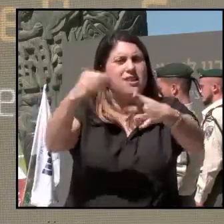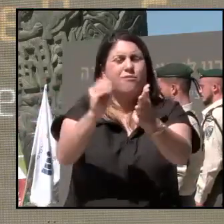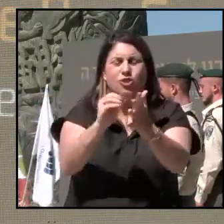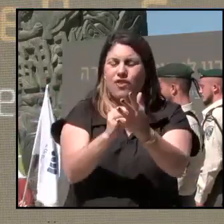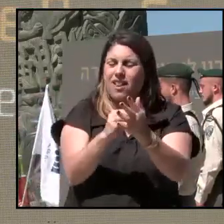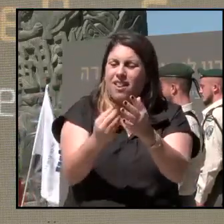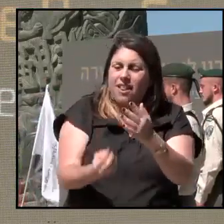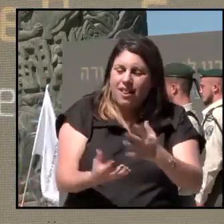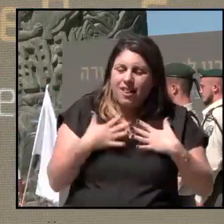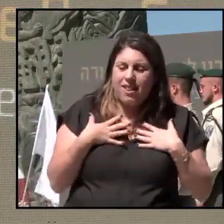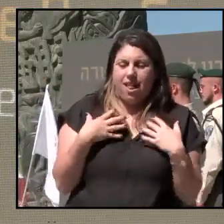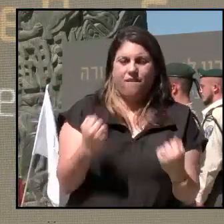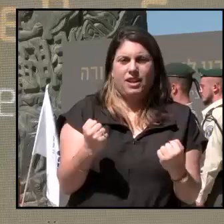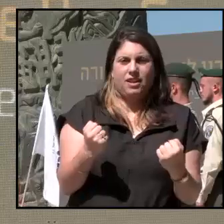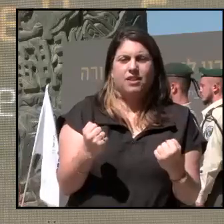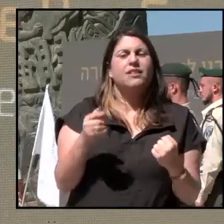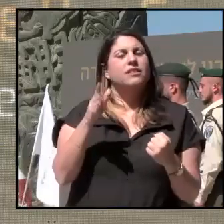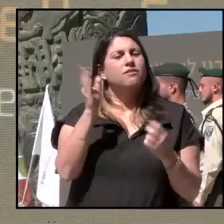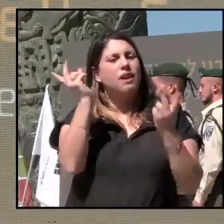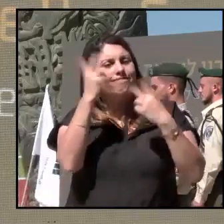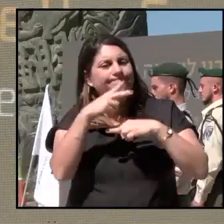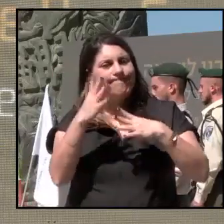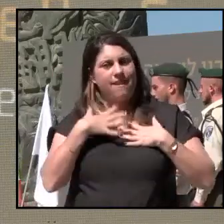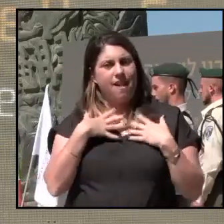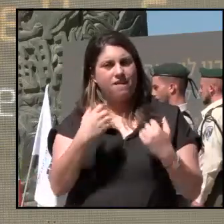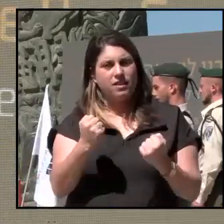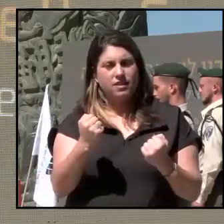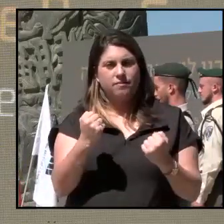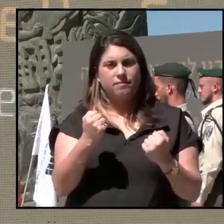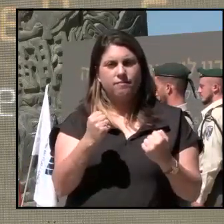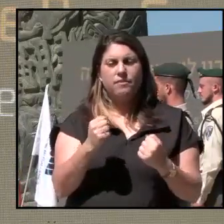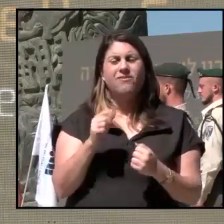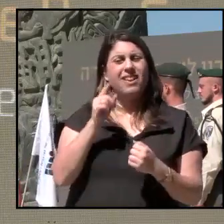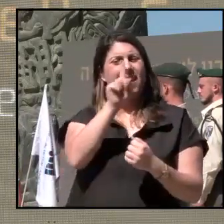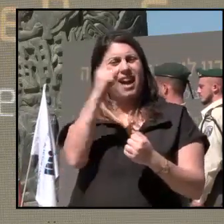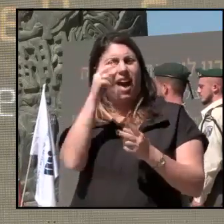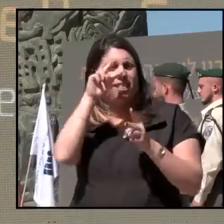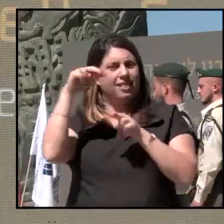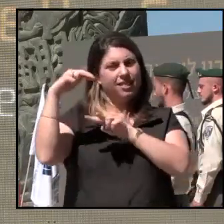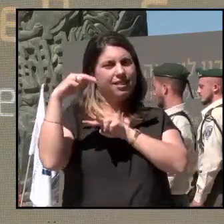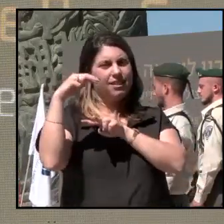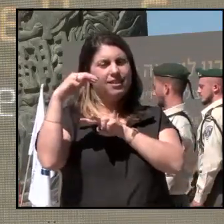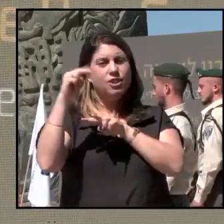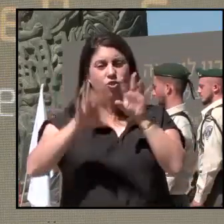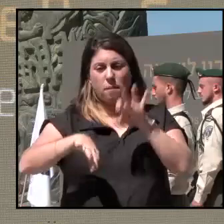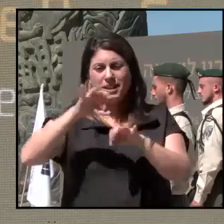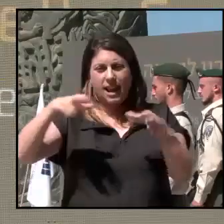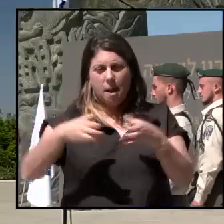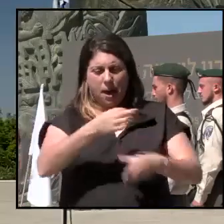הפצעים וגם לחבוש אותם. אחת הפנים היא הצד הזה שמתגלה בעם